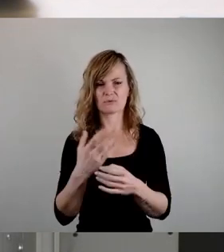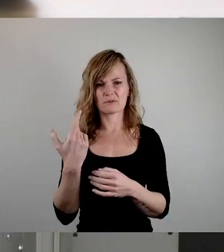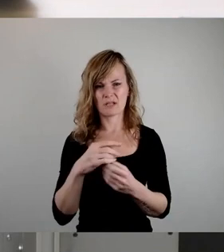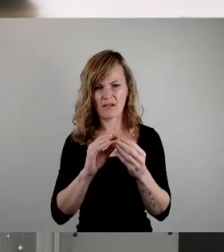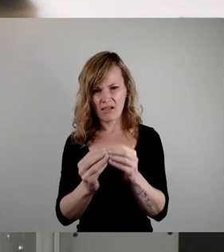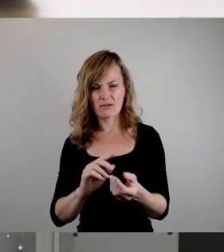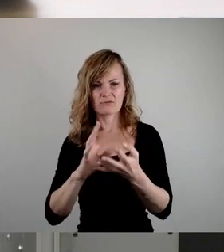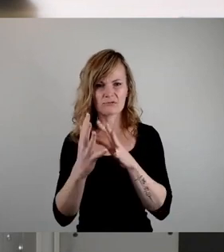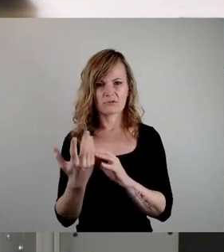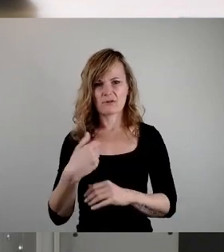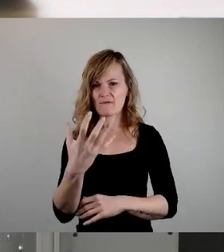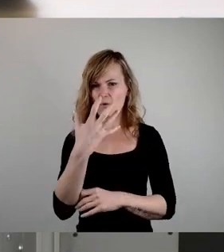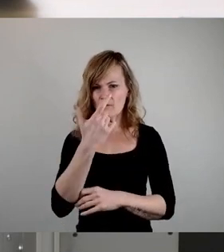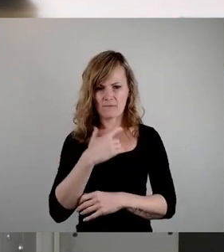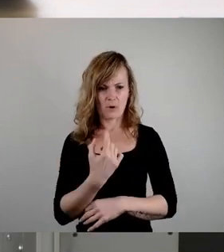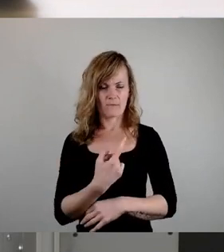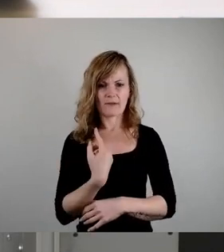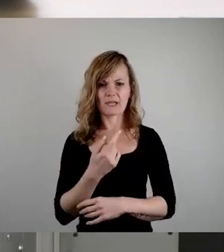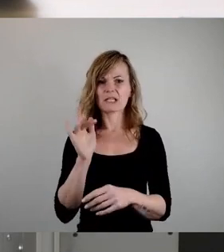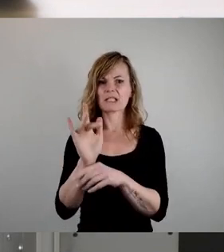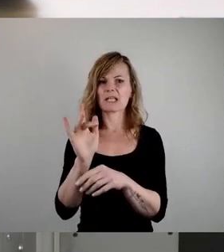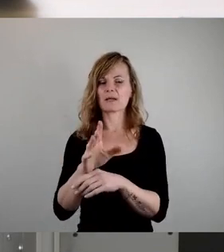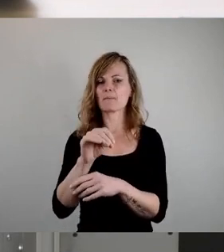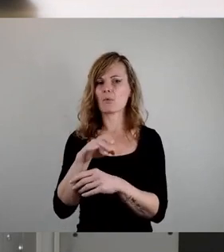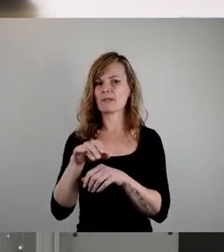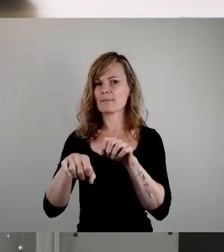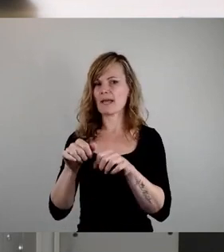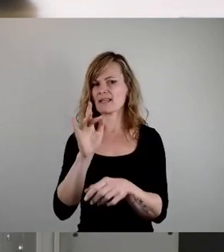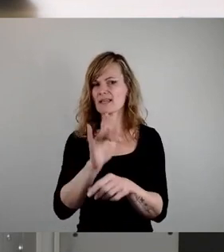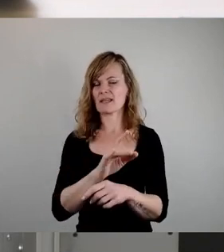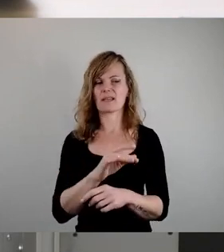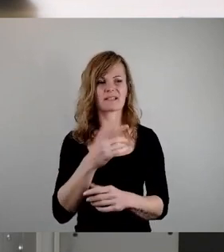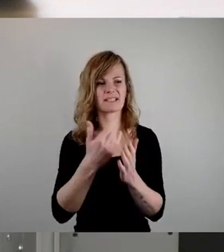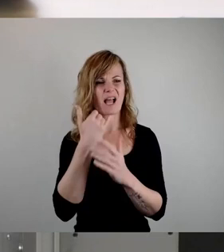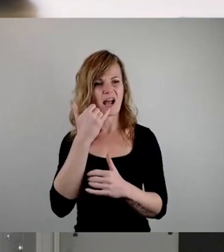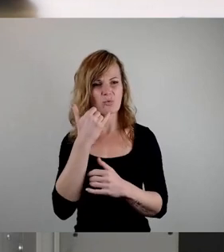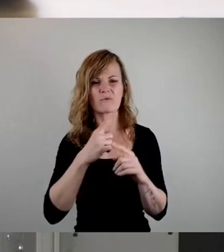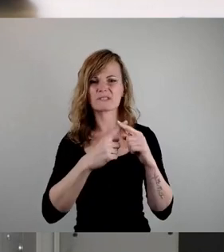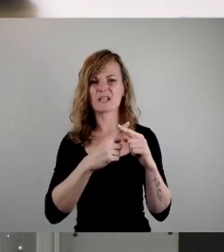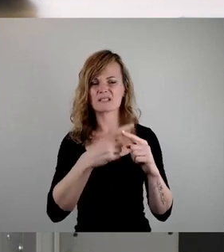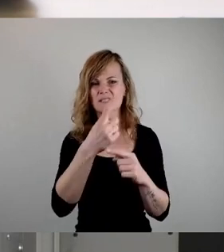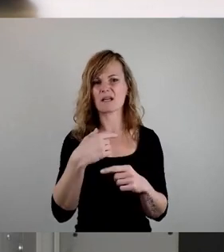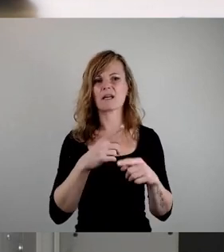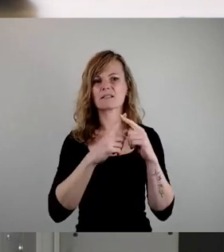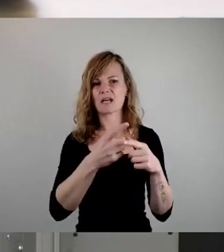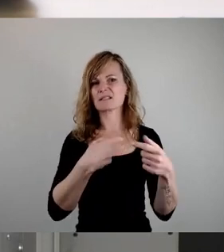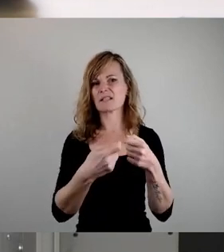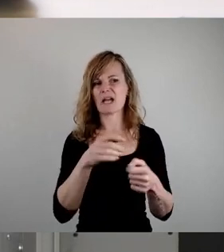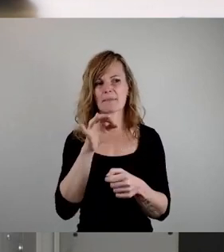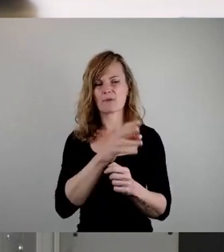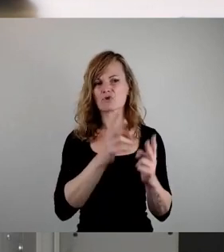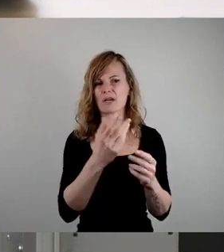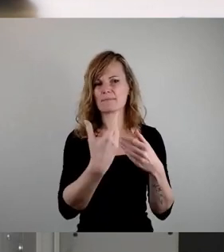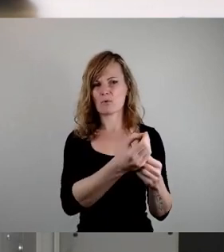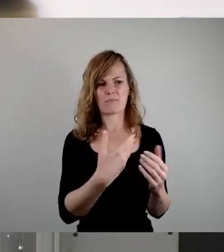und uns vorzuwerfen, weil wir gegen Mobibikes und gegen diese Anruftaxis sind, die auch dem Taxigewerbe Schaden zufügen.